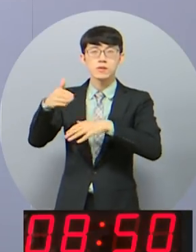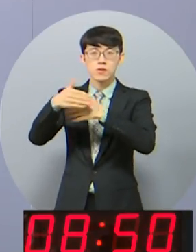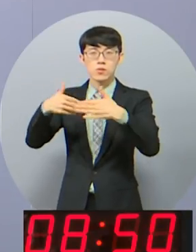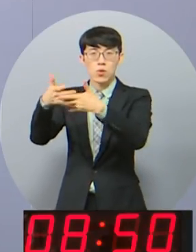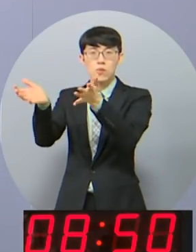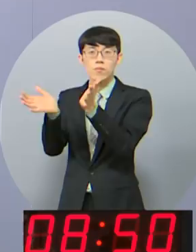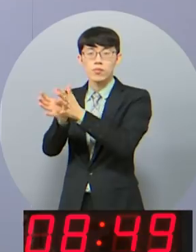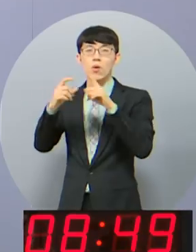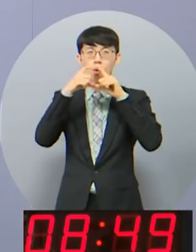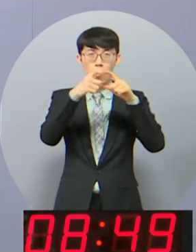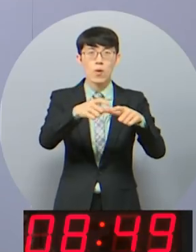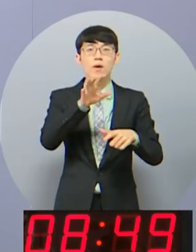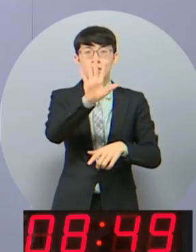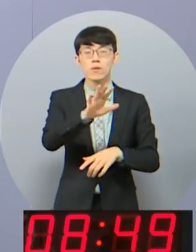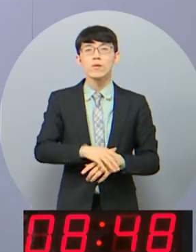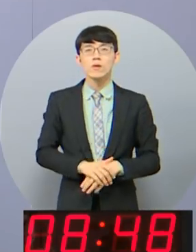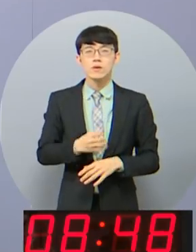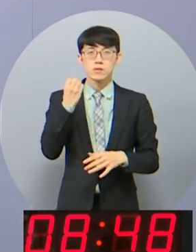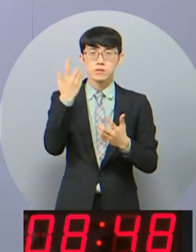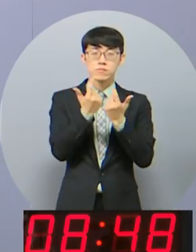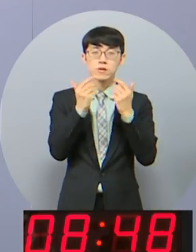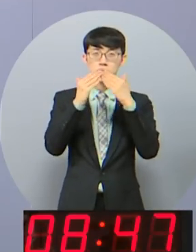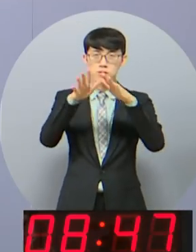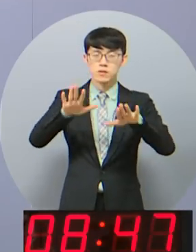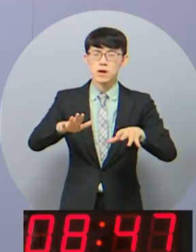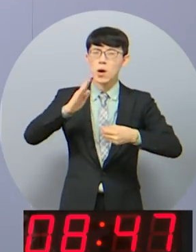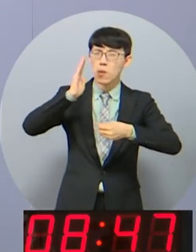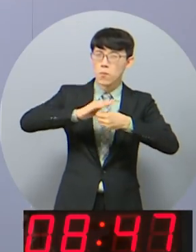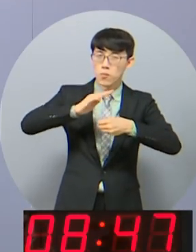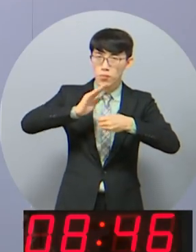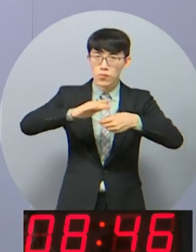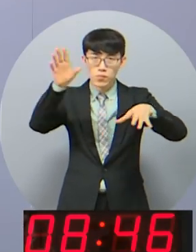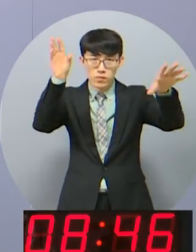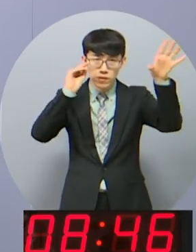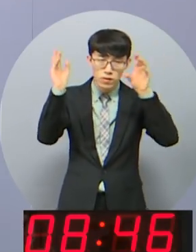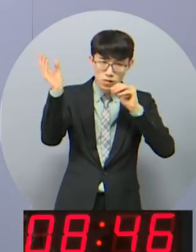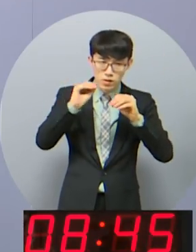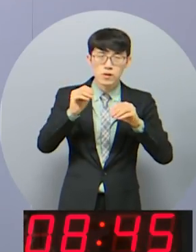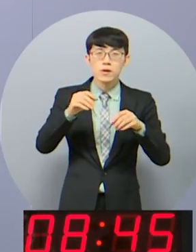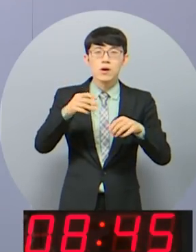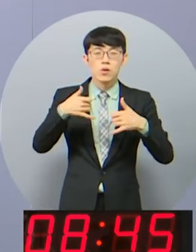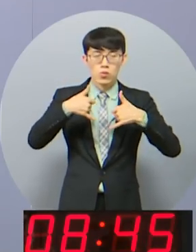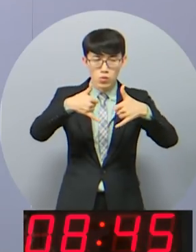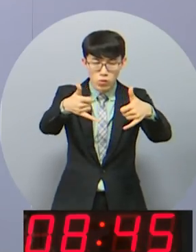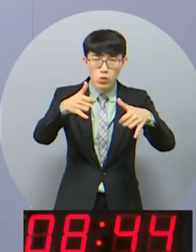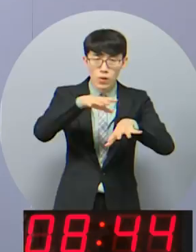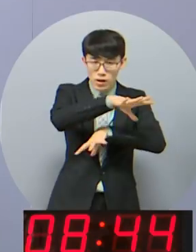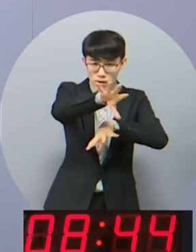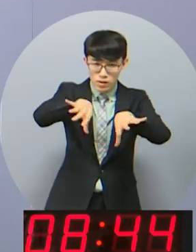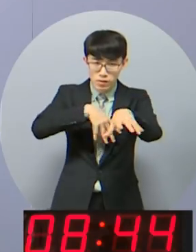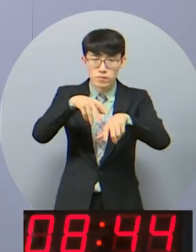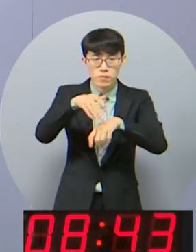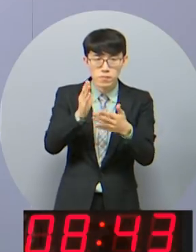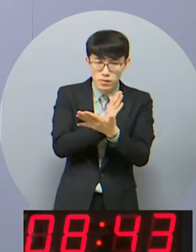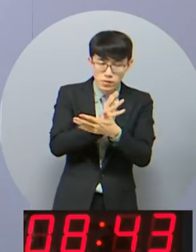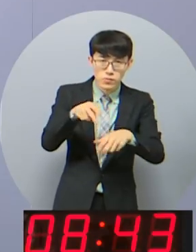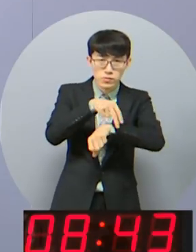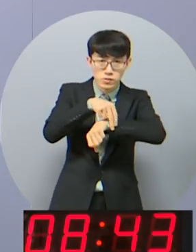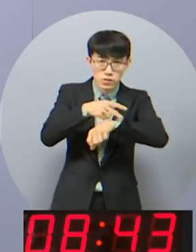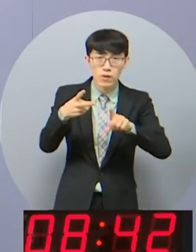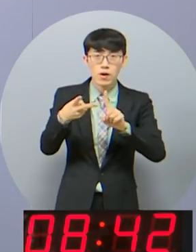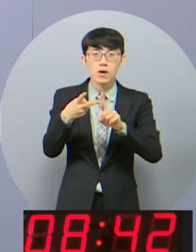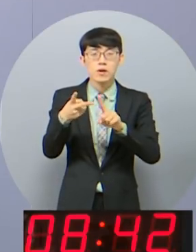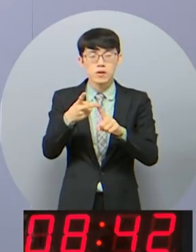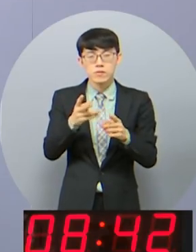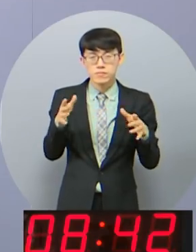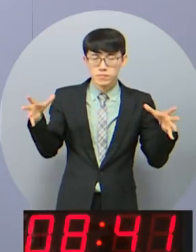审查意见，新北市政府正在补充整体路网评估计划，还有公共运输系统整合计划等